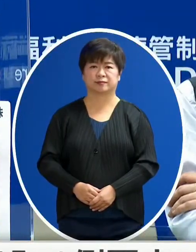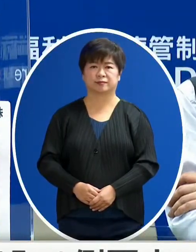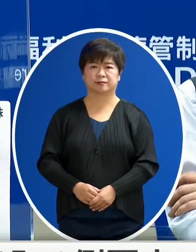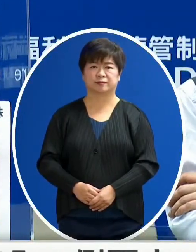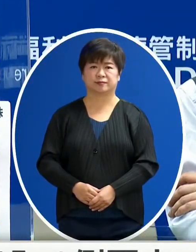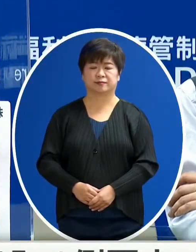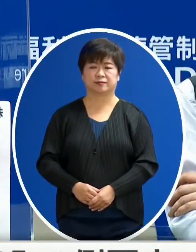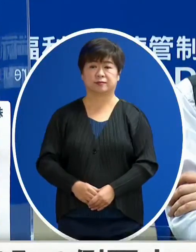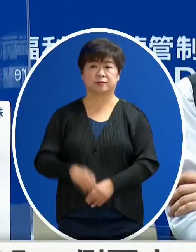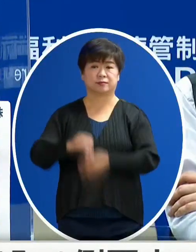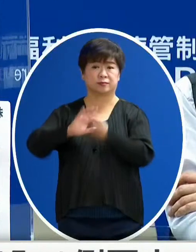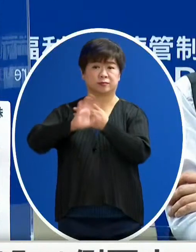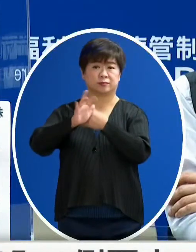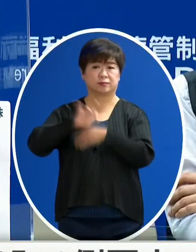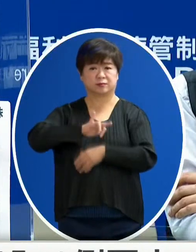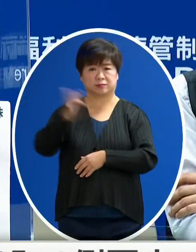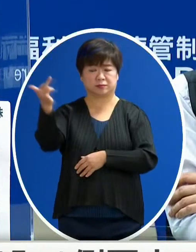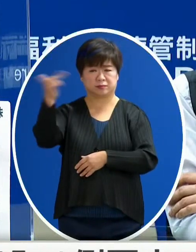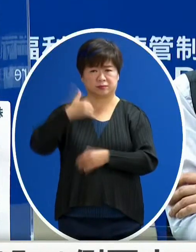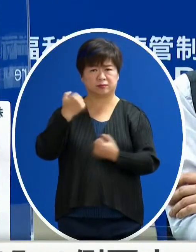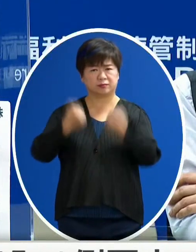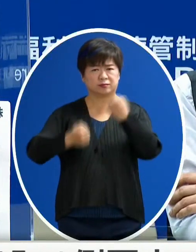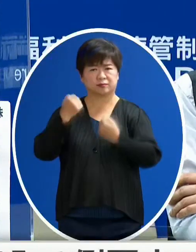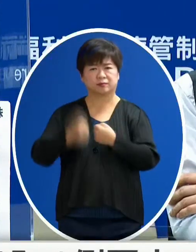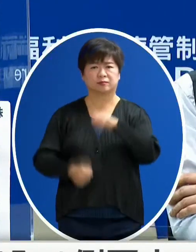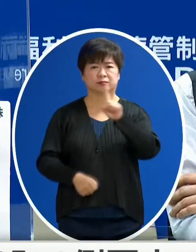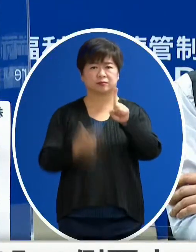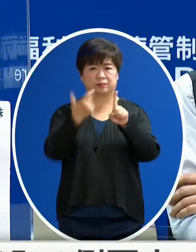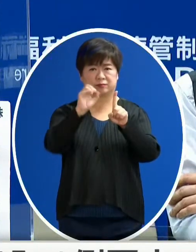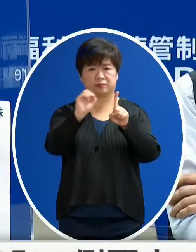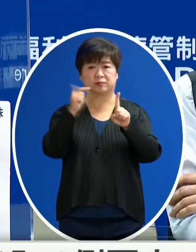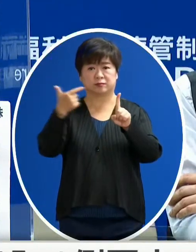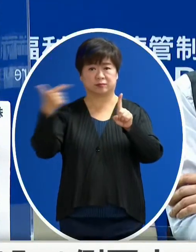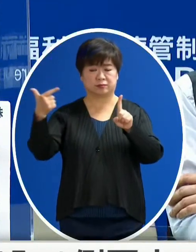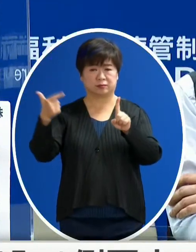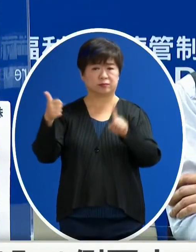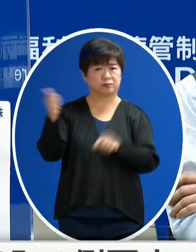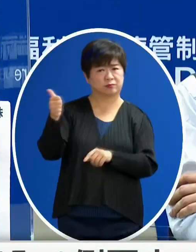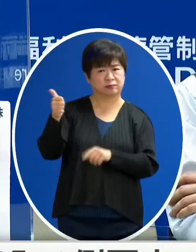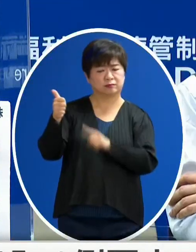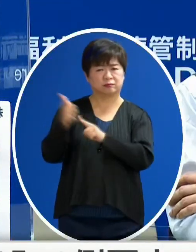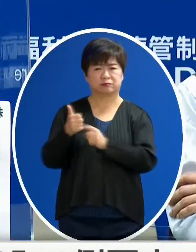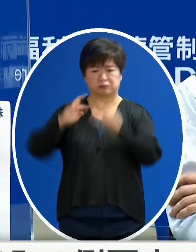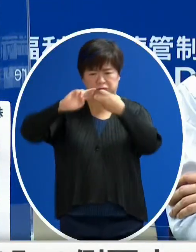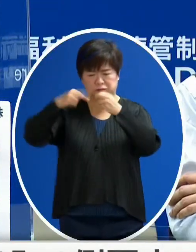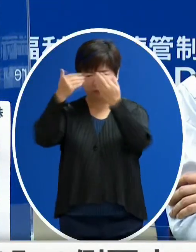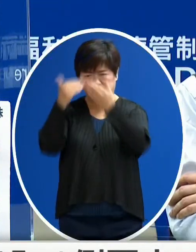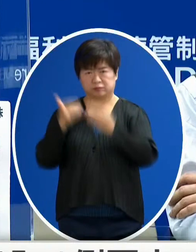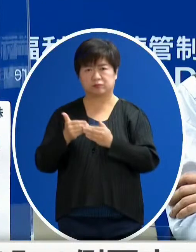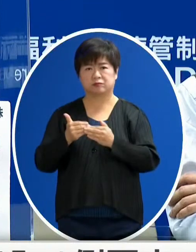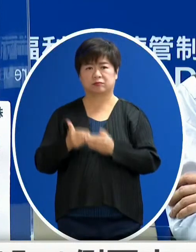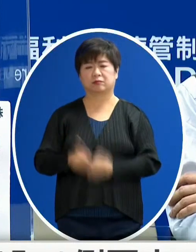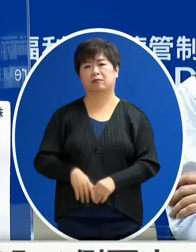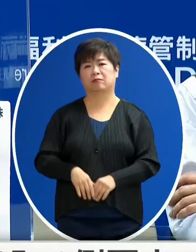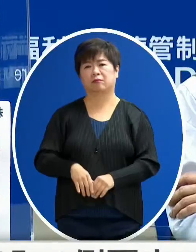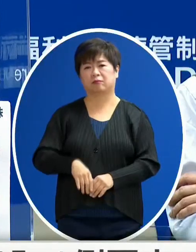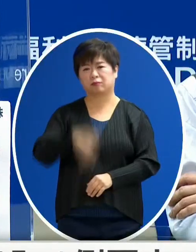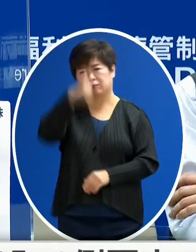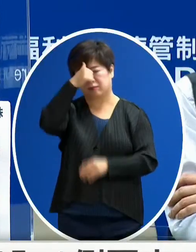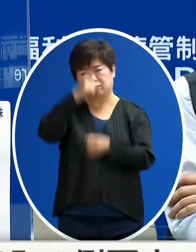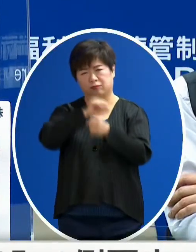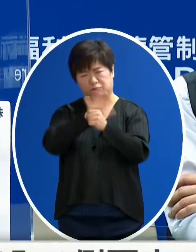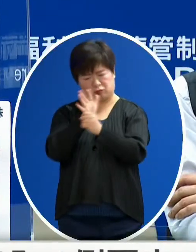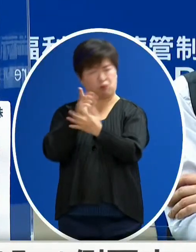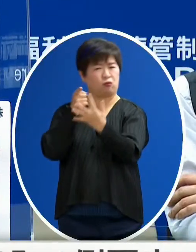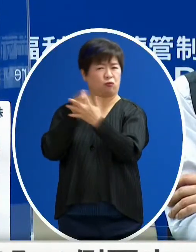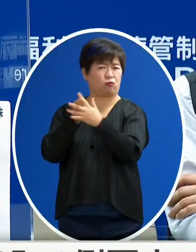好，这个国际航空这16066哈，当然在检查我们基因的定序哈，是 Delta 的病